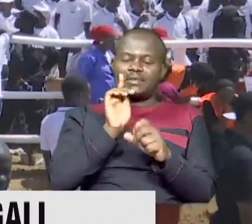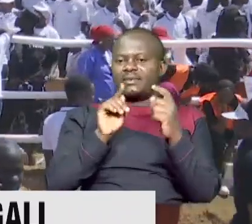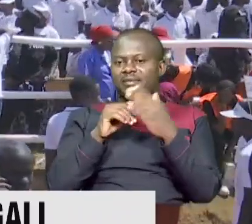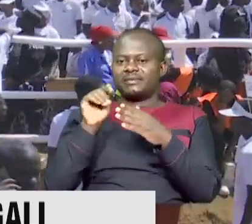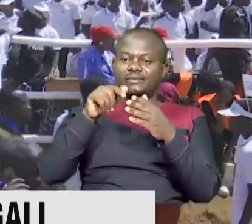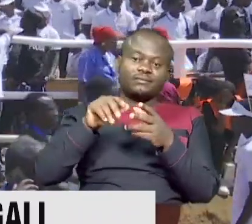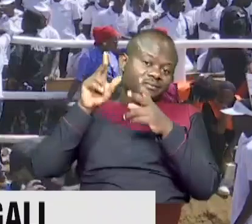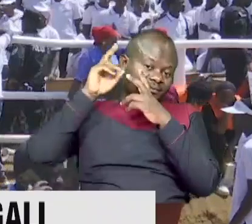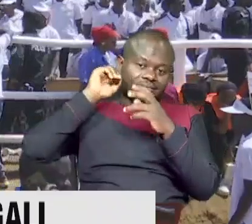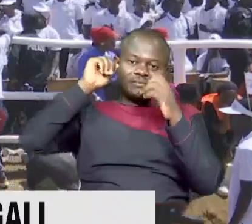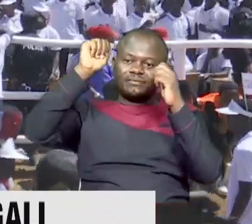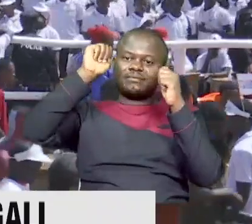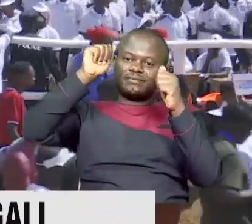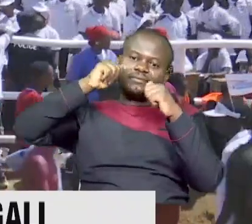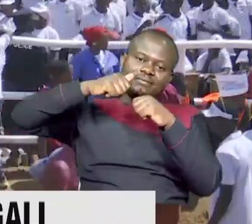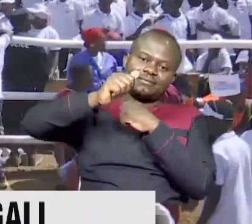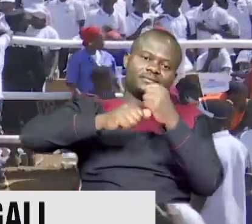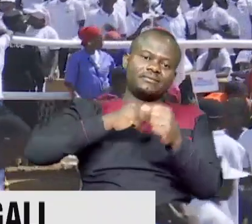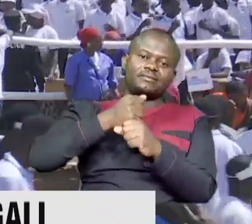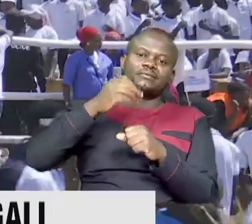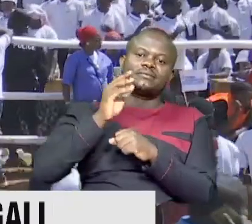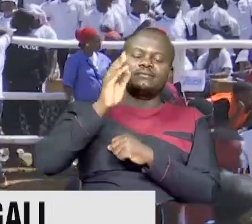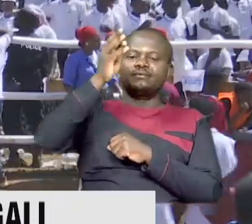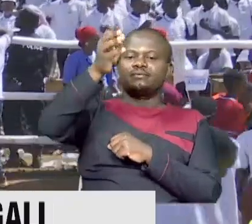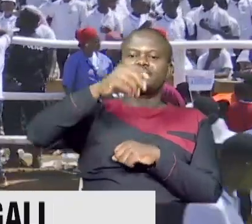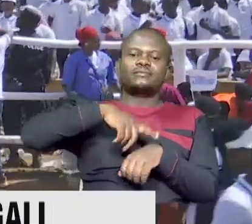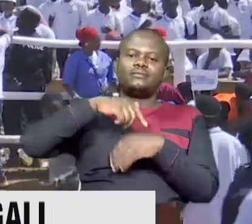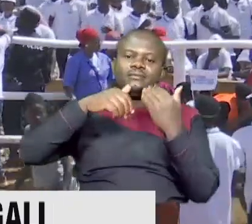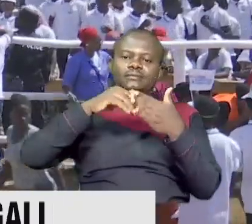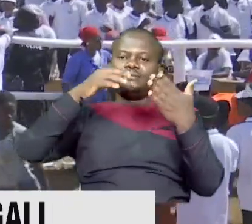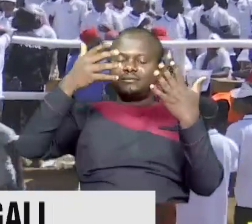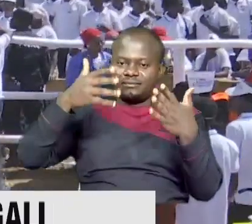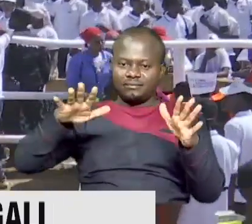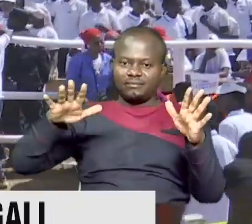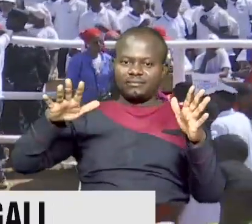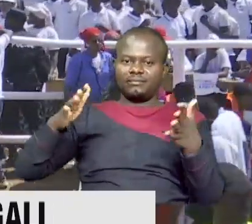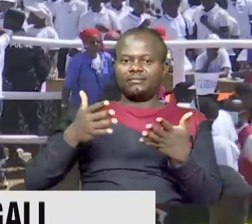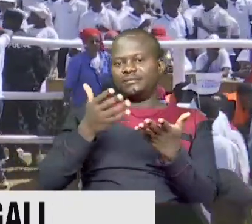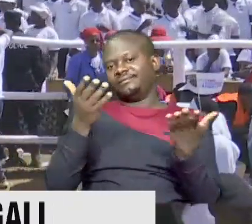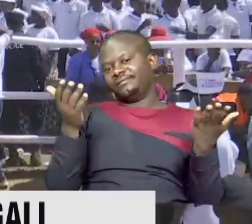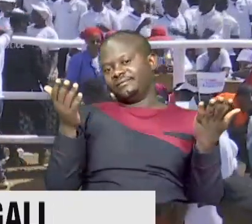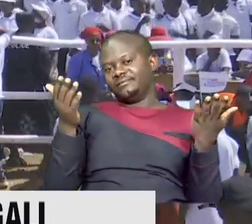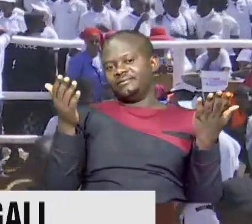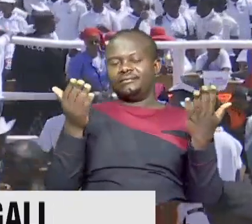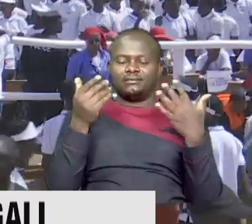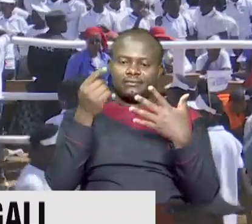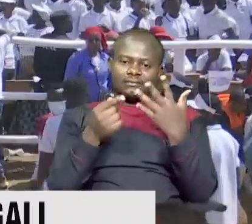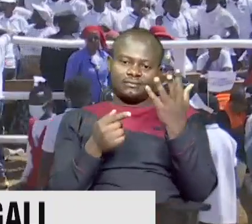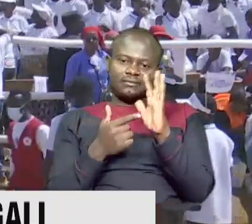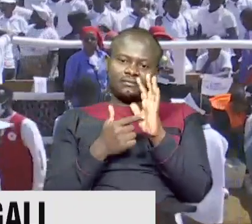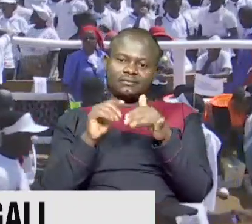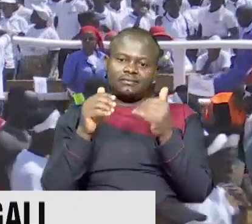kumva imigabo n'imigambi ye mu myaka 5 iri imbere igihe bazaba bamaze kumuhundagazaho amajwi. Ibi rero nibigaragaza